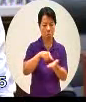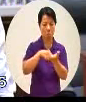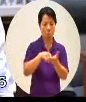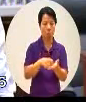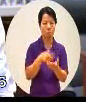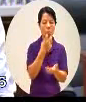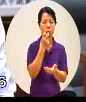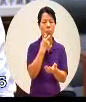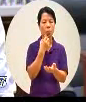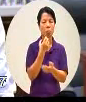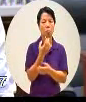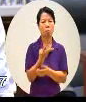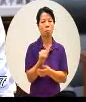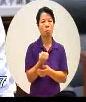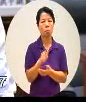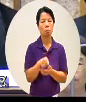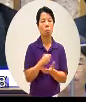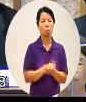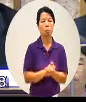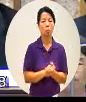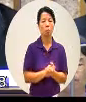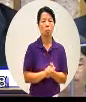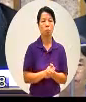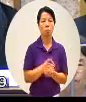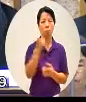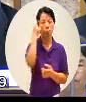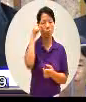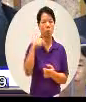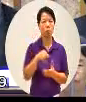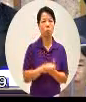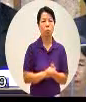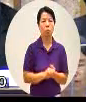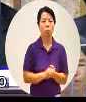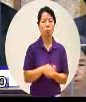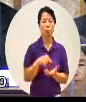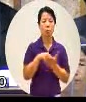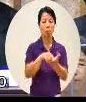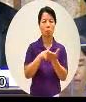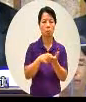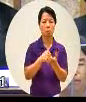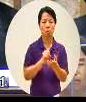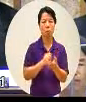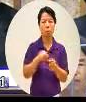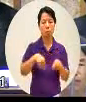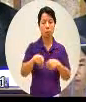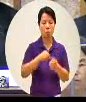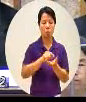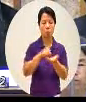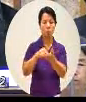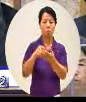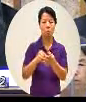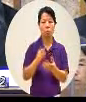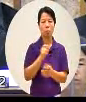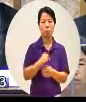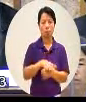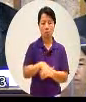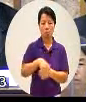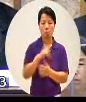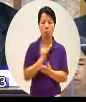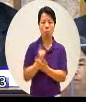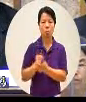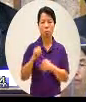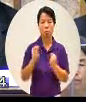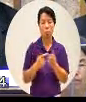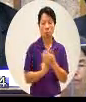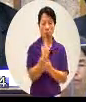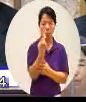你讲者。 我想这个报计划甲中央警处吼，是各局处报啦，其实绝对不止两个